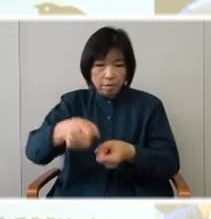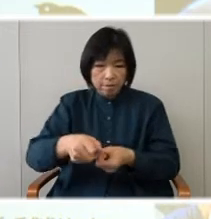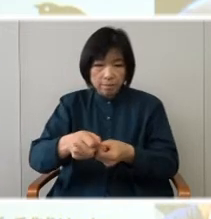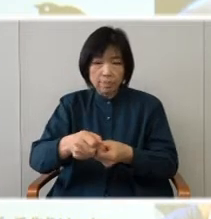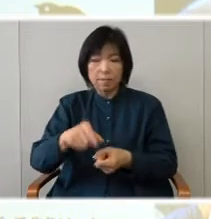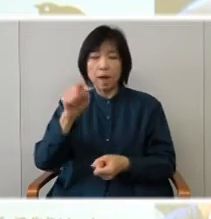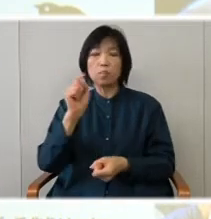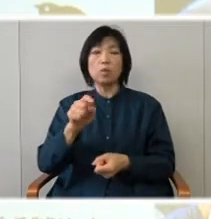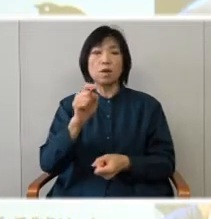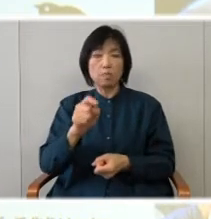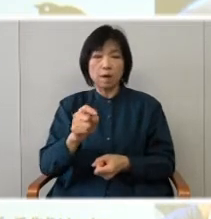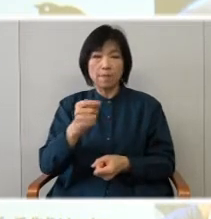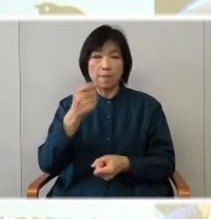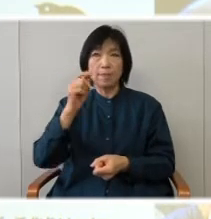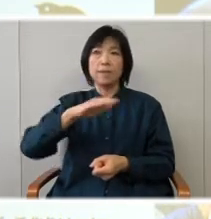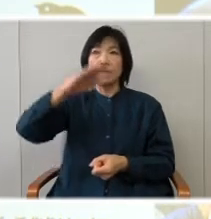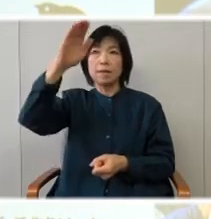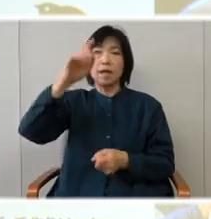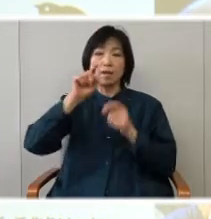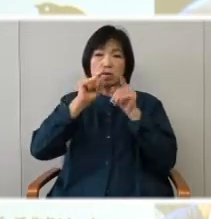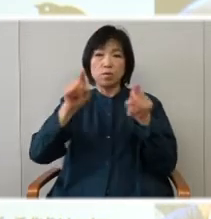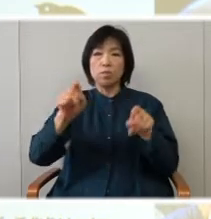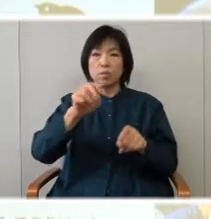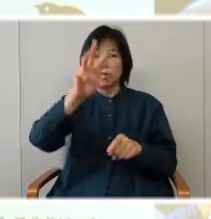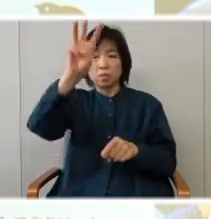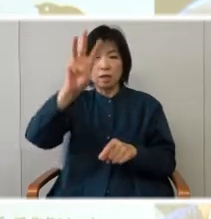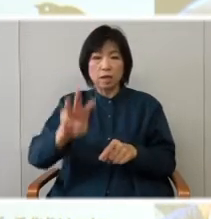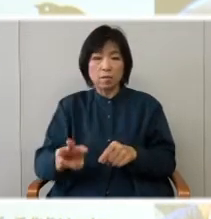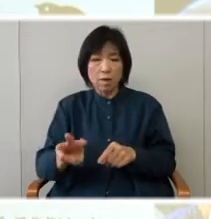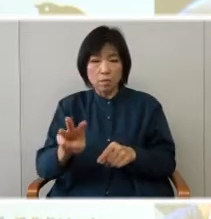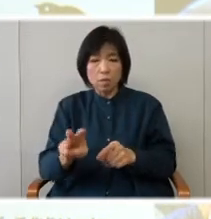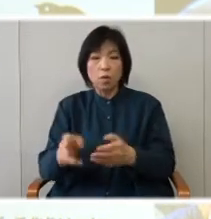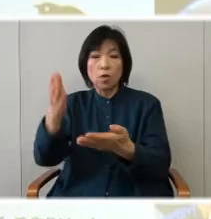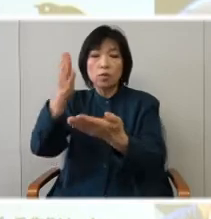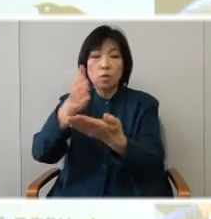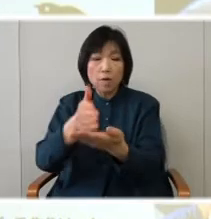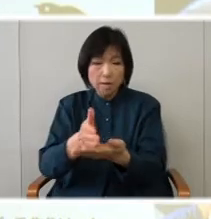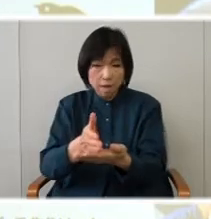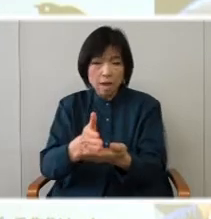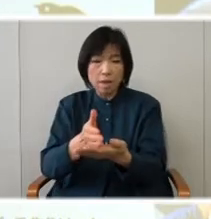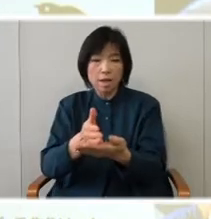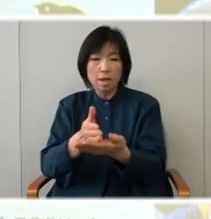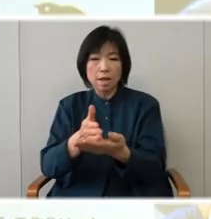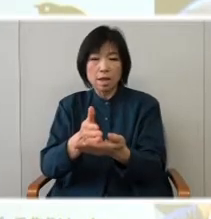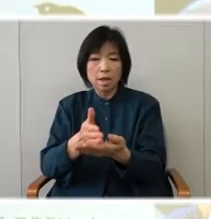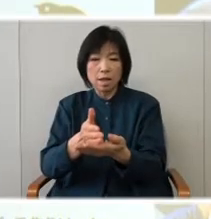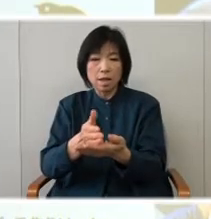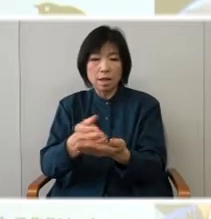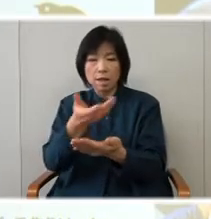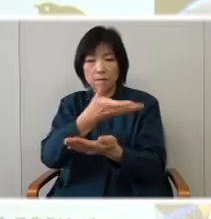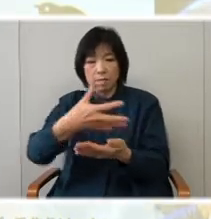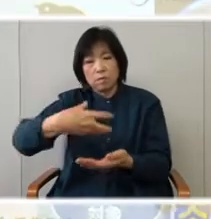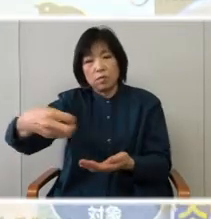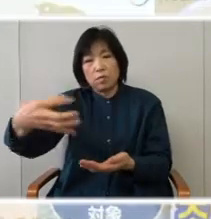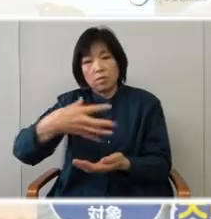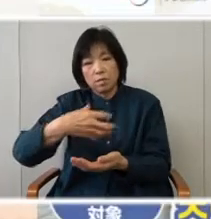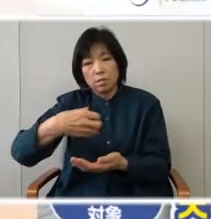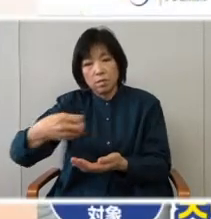止めて貝掘り体験のイベントを開催しようということで進んでおります